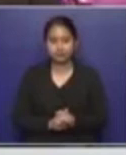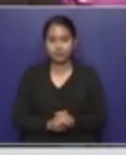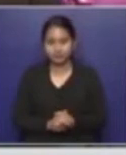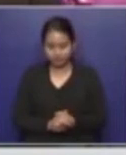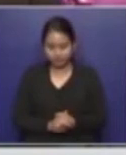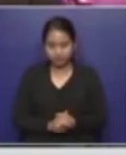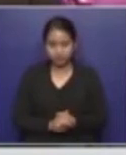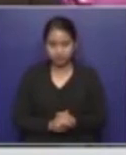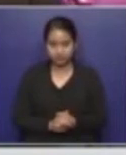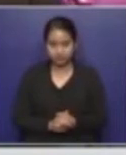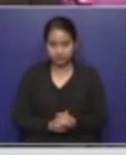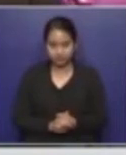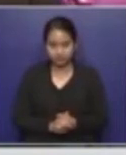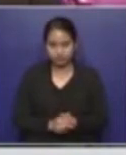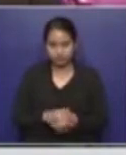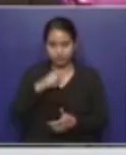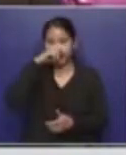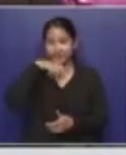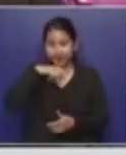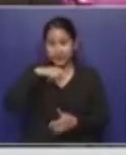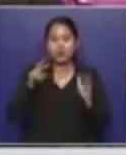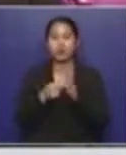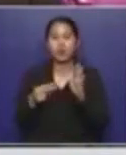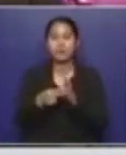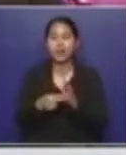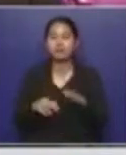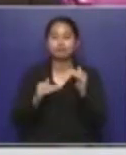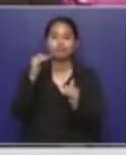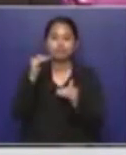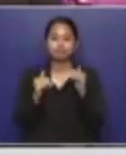ทยกลายเป็นประเทศที่มีความเหลื่อมล้ำ